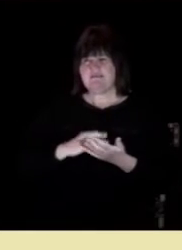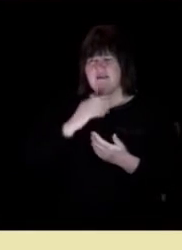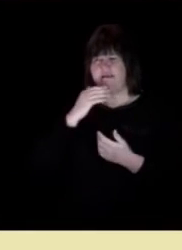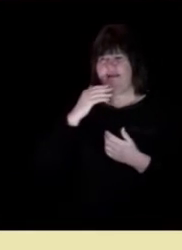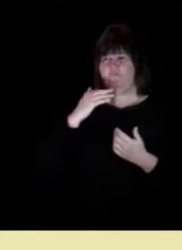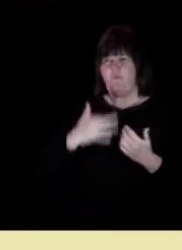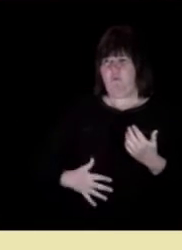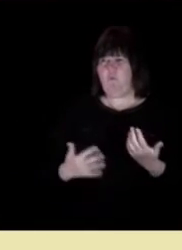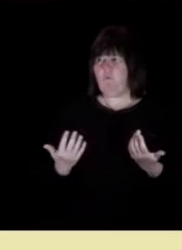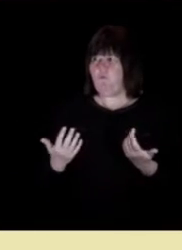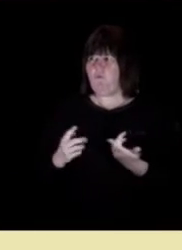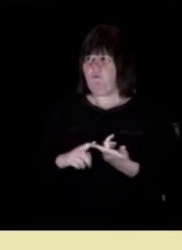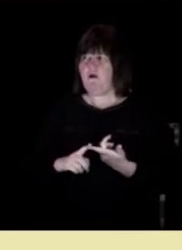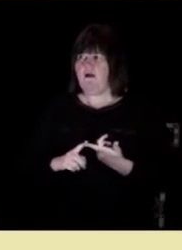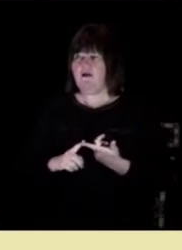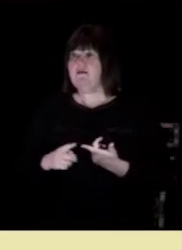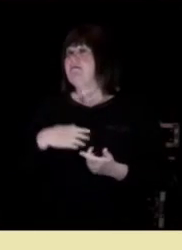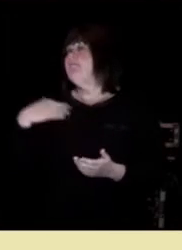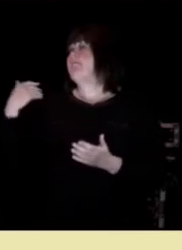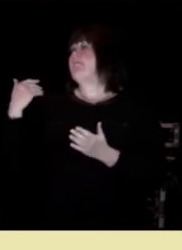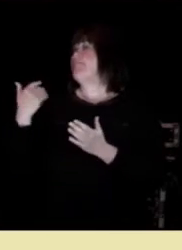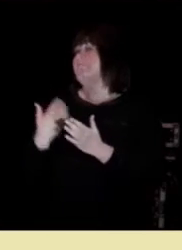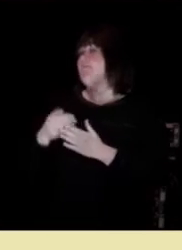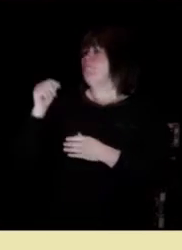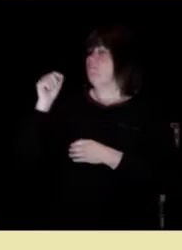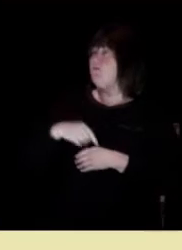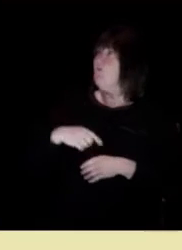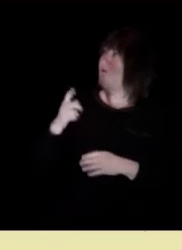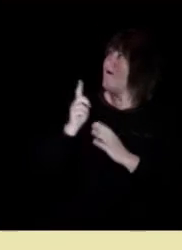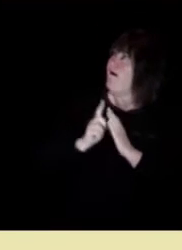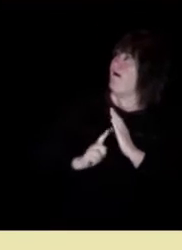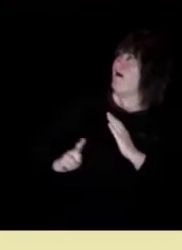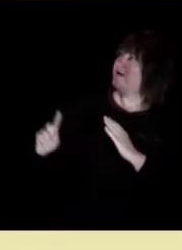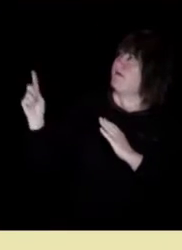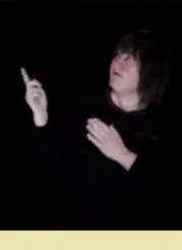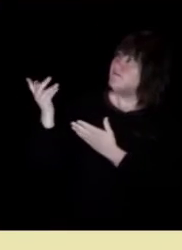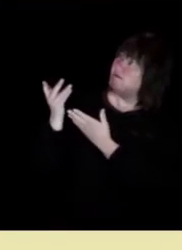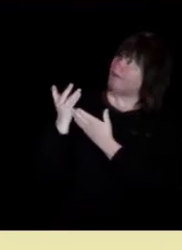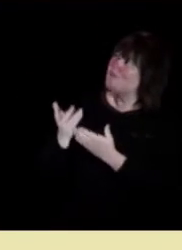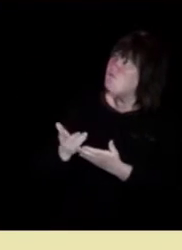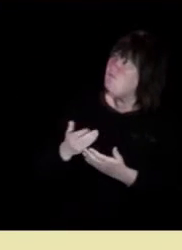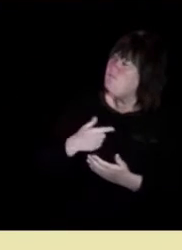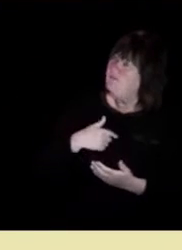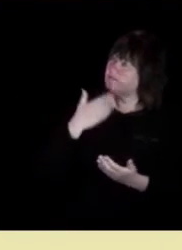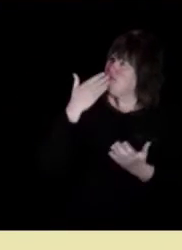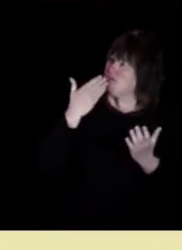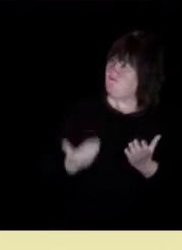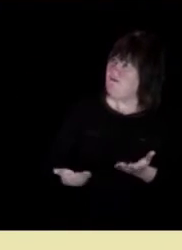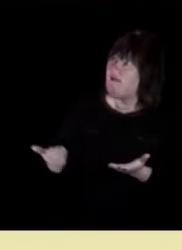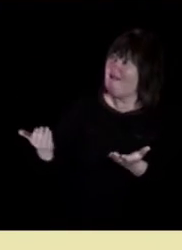fått. Hittill har Herren mig hjulpet så väl.